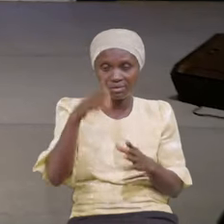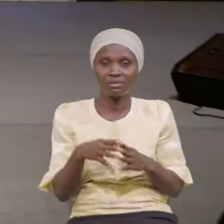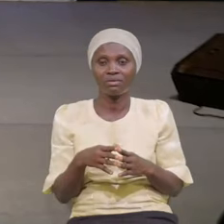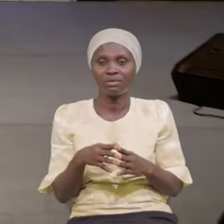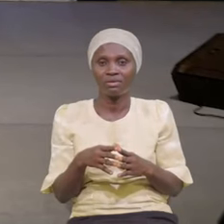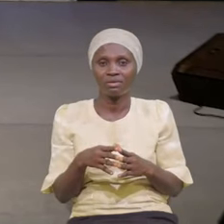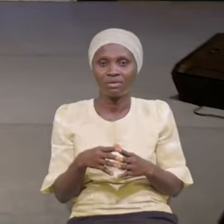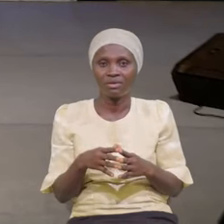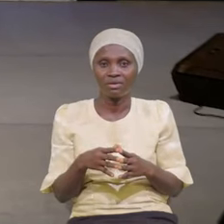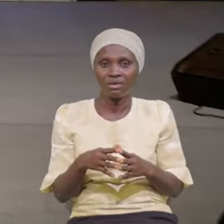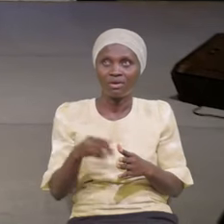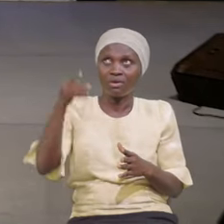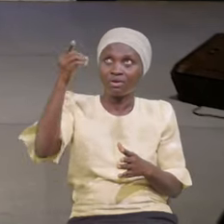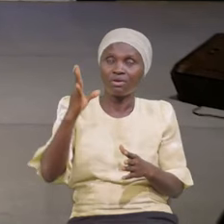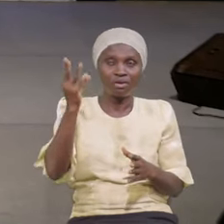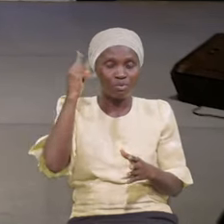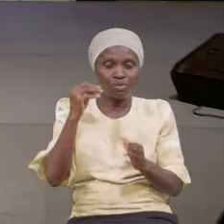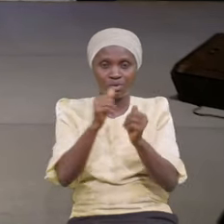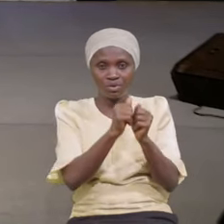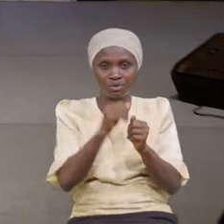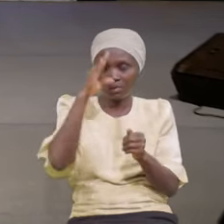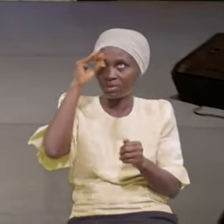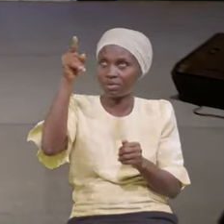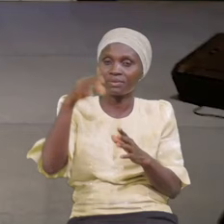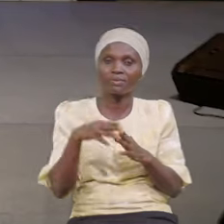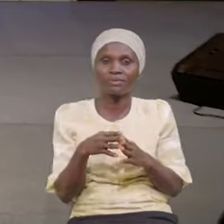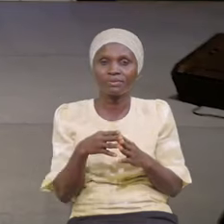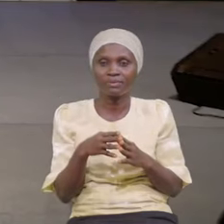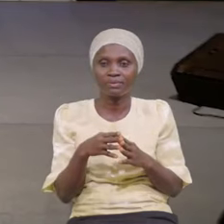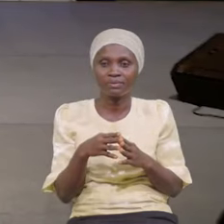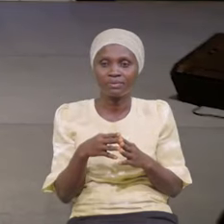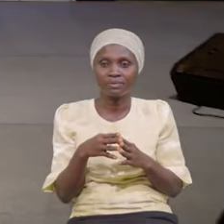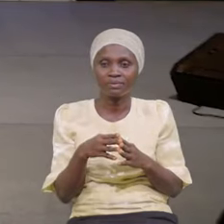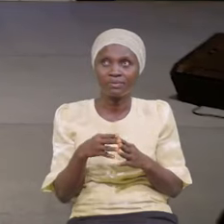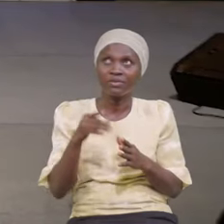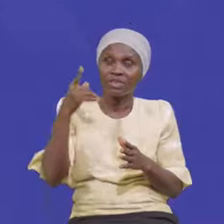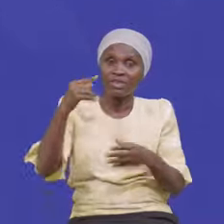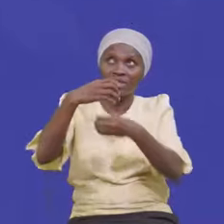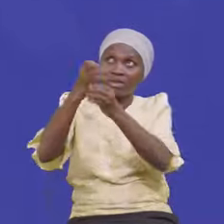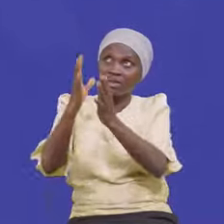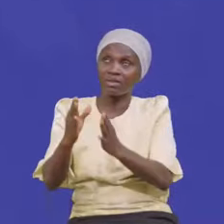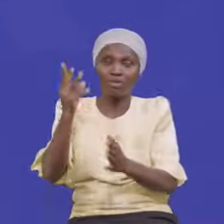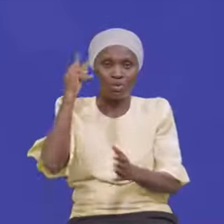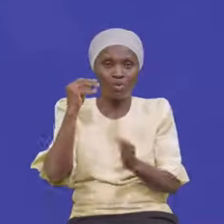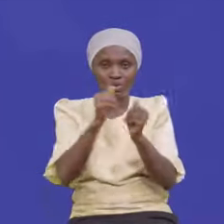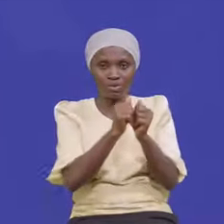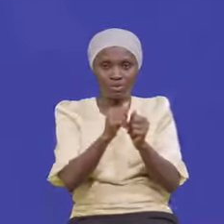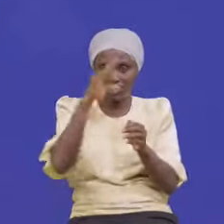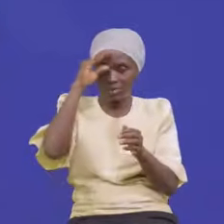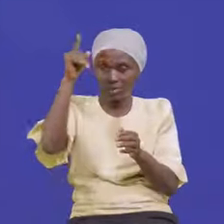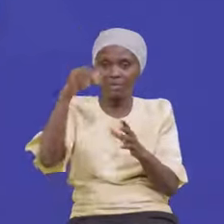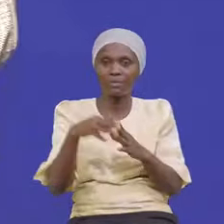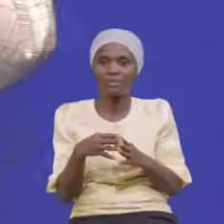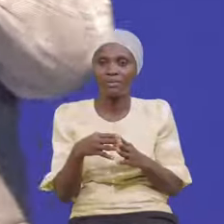God was with him. ఎందుకనగా దేవుడు ఆయన తోకుడా ఉన్నాడు. The creator was with him. సృష్టికర్త ఆయన తోకుడా ఉన్నాడు.